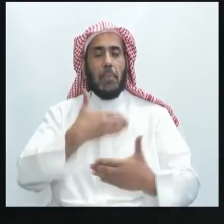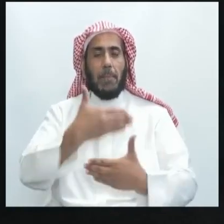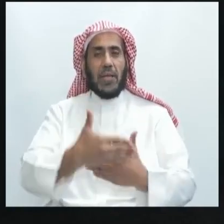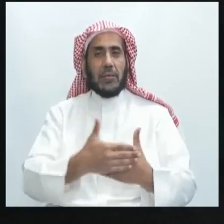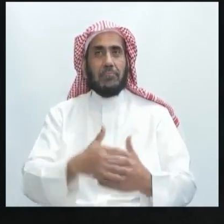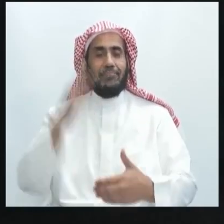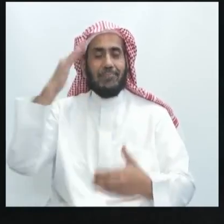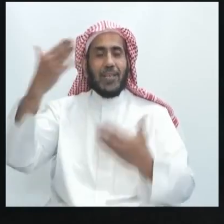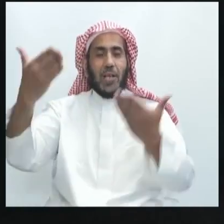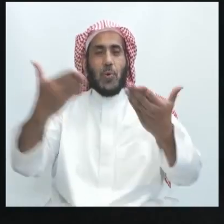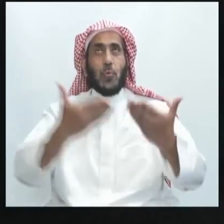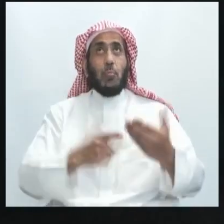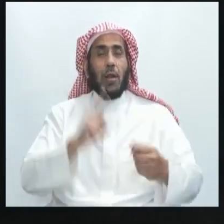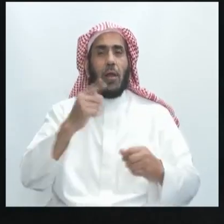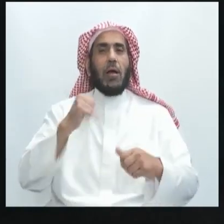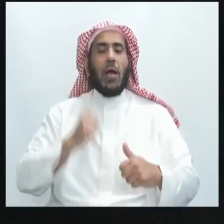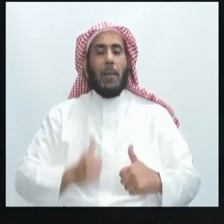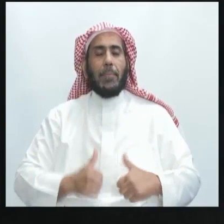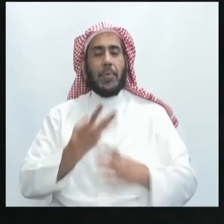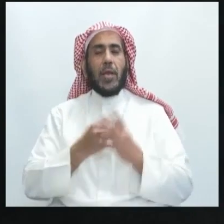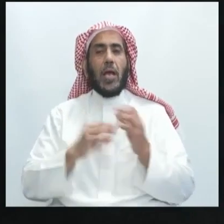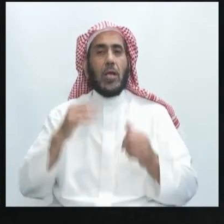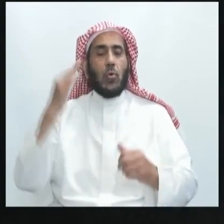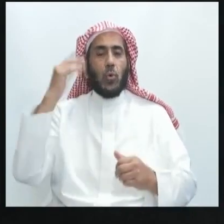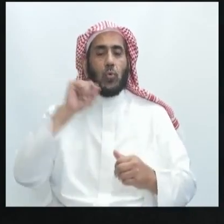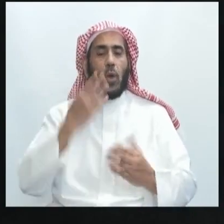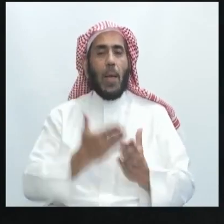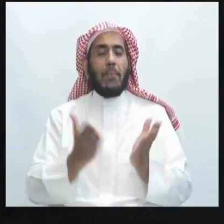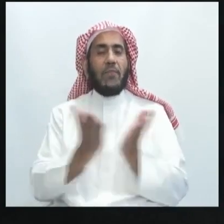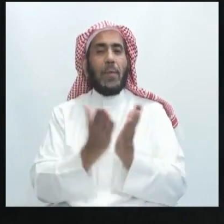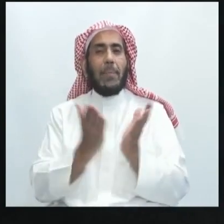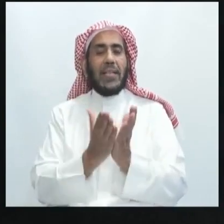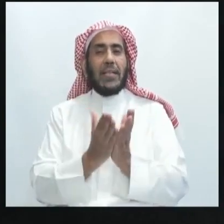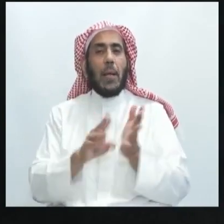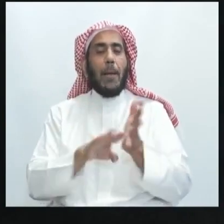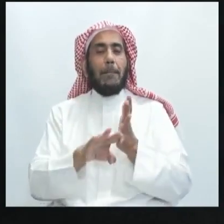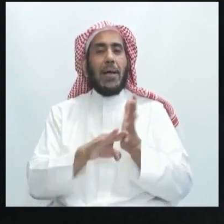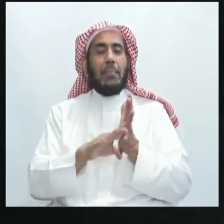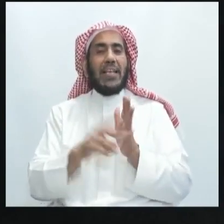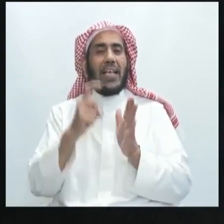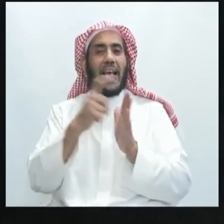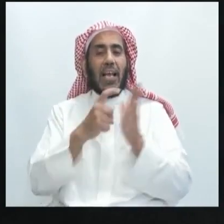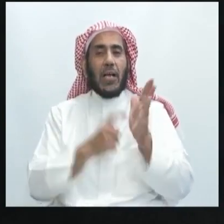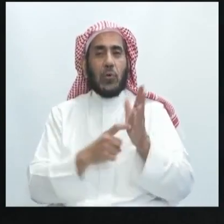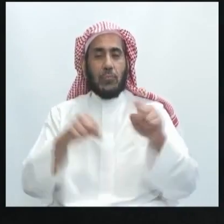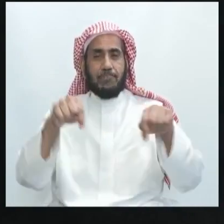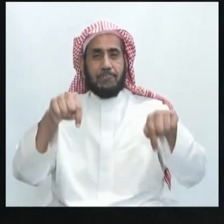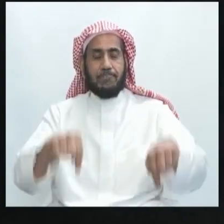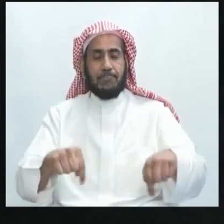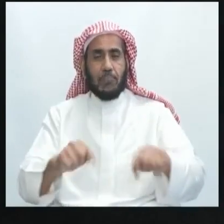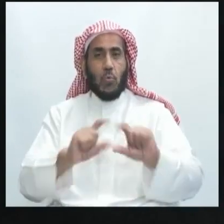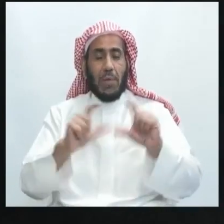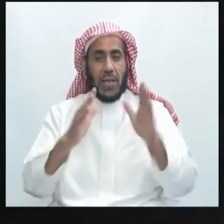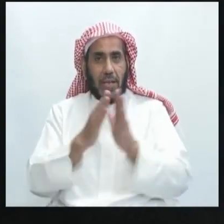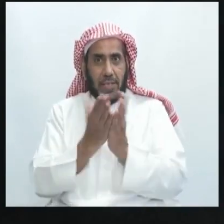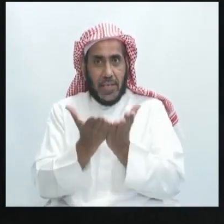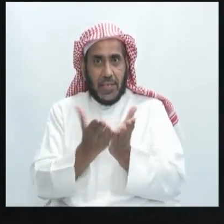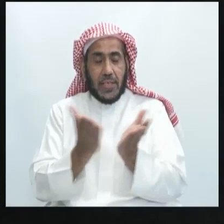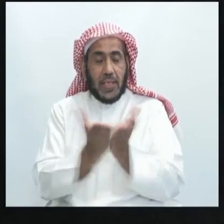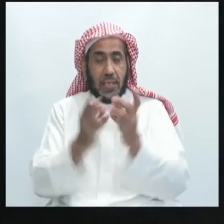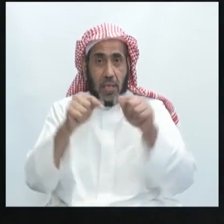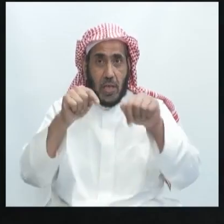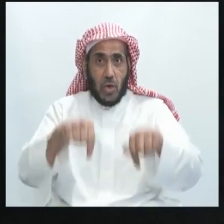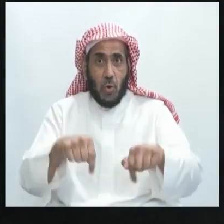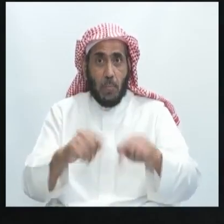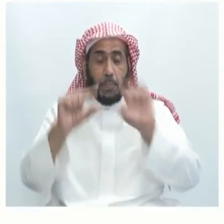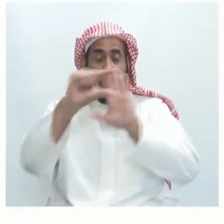حياكم الله ابنائي وبناتي الطلاب في ماده مبادئ القانون وبين يدينا درسنا في هذا